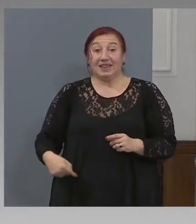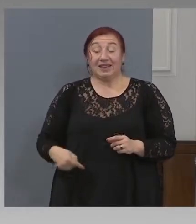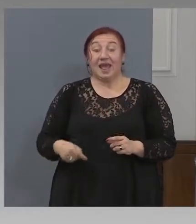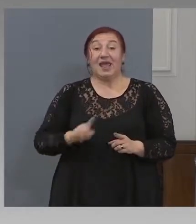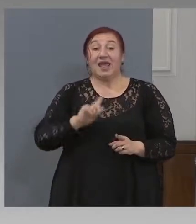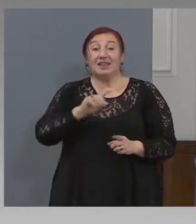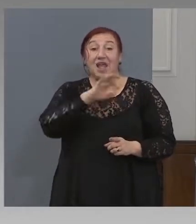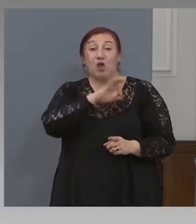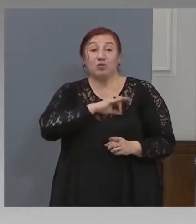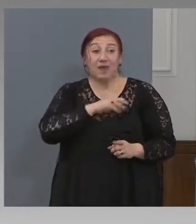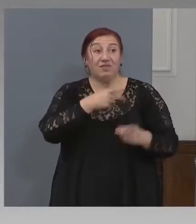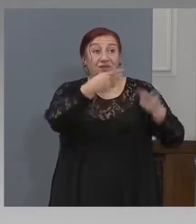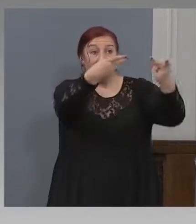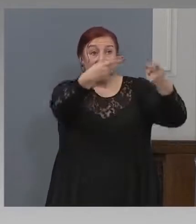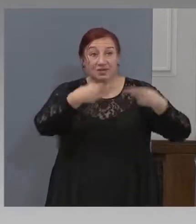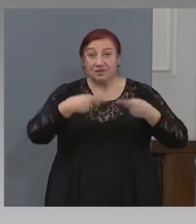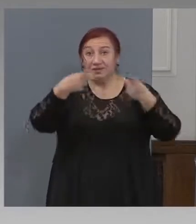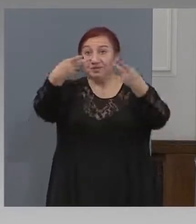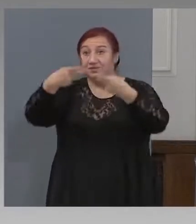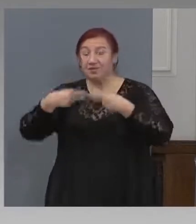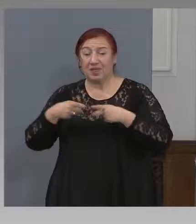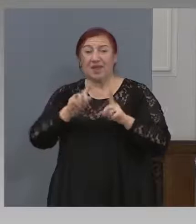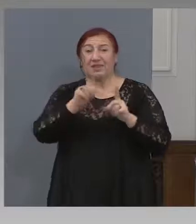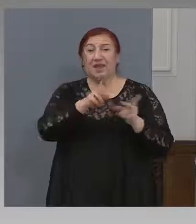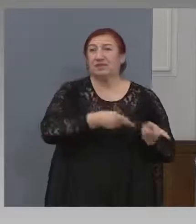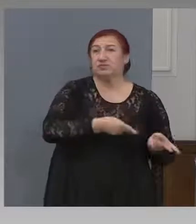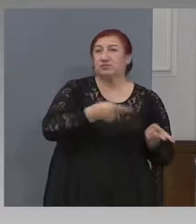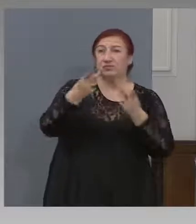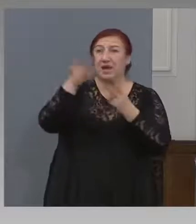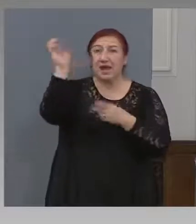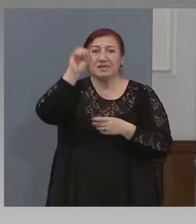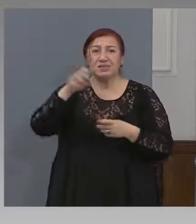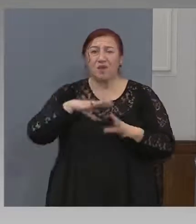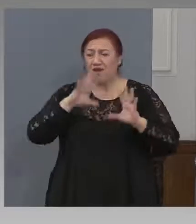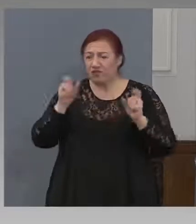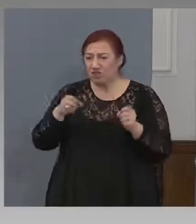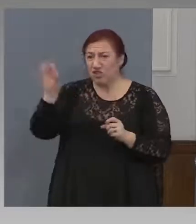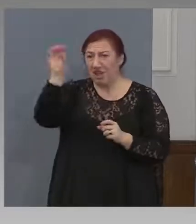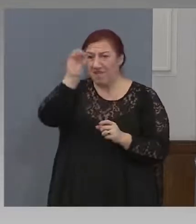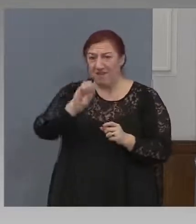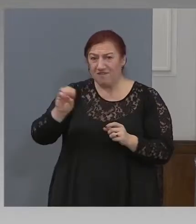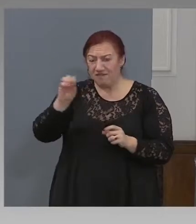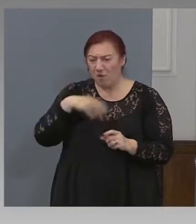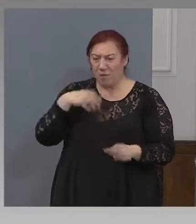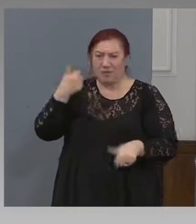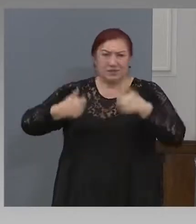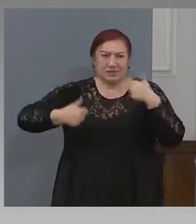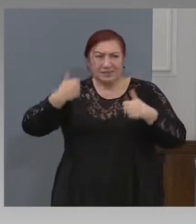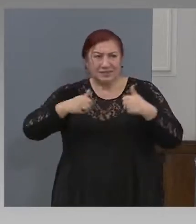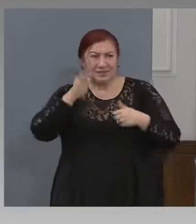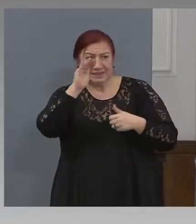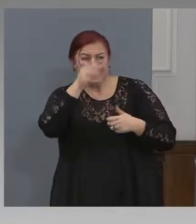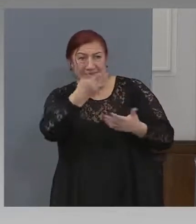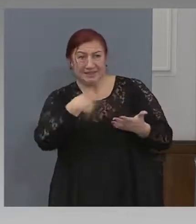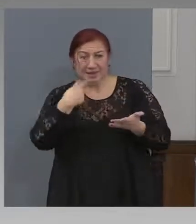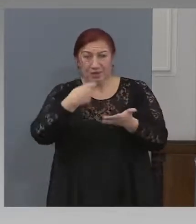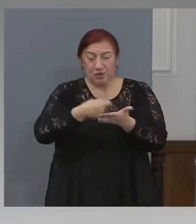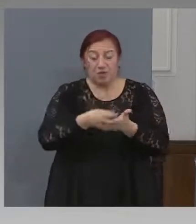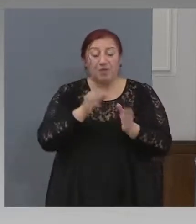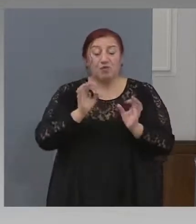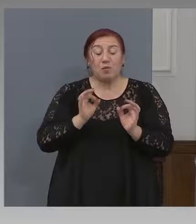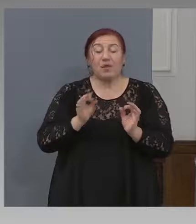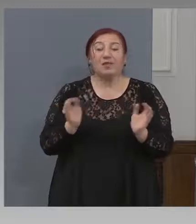да експортират джинджифил за Европа. Тоест ние в момента се конкурираме за наличното на пазара намалено